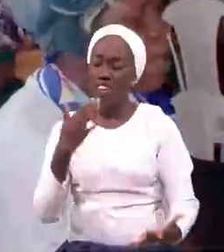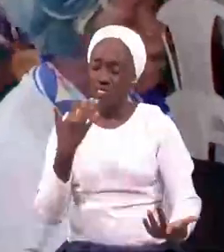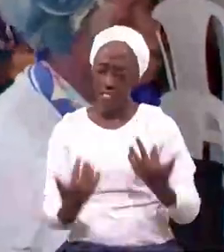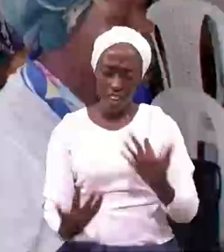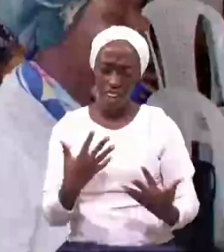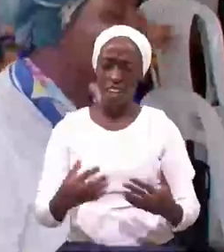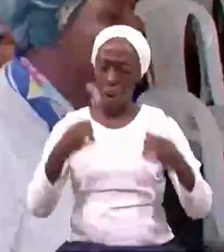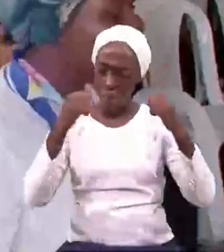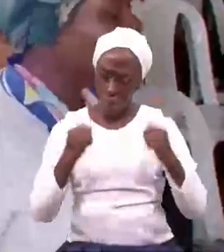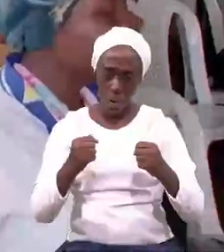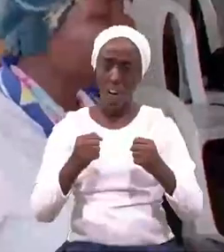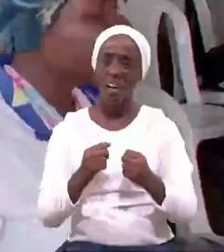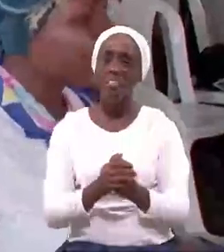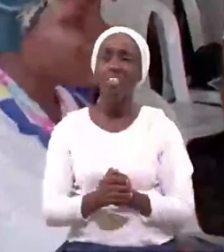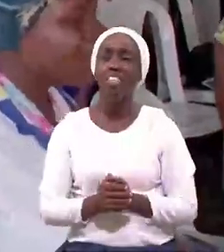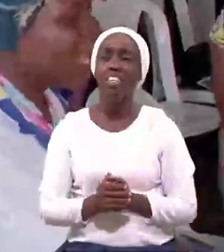La puissance est le feu.